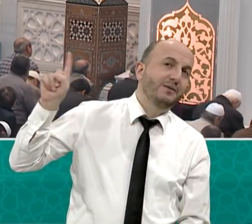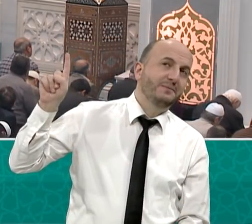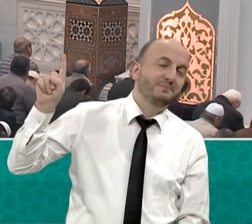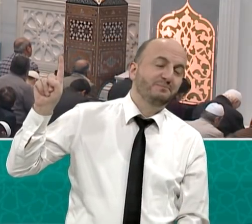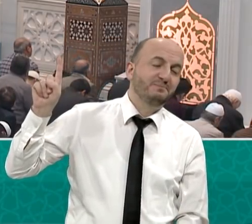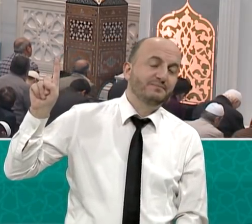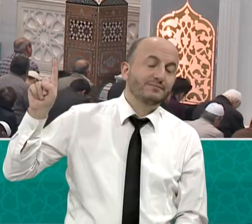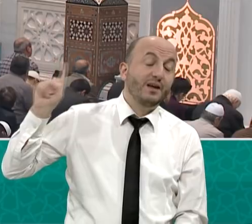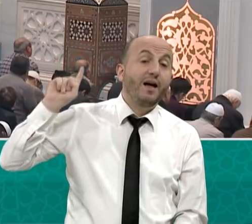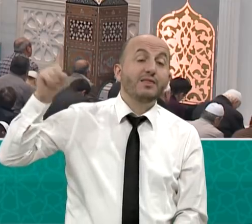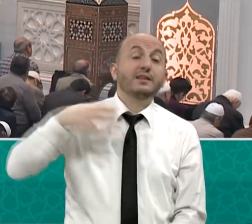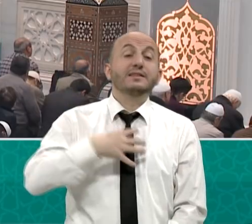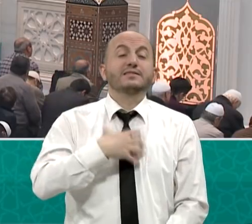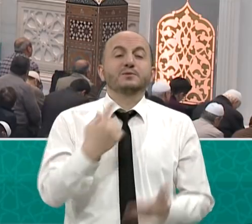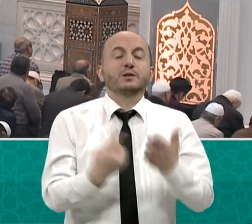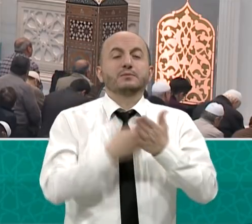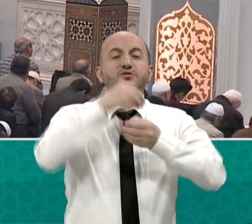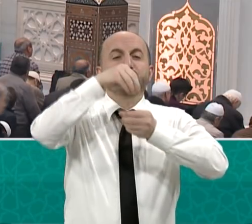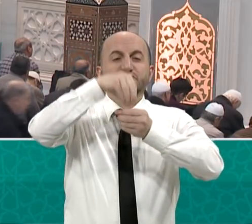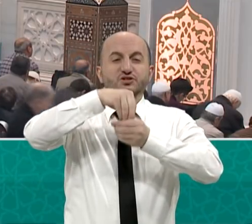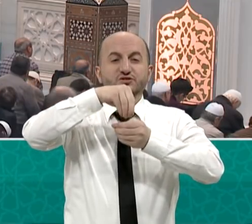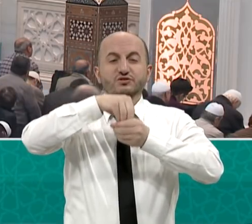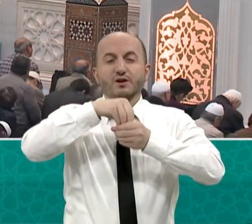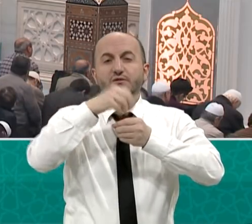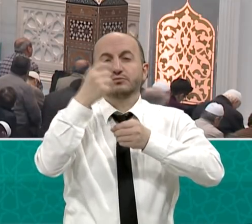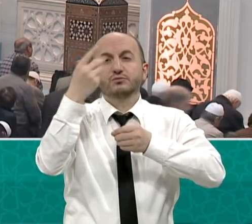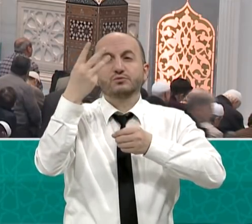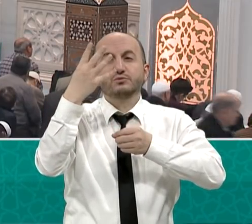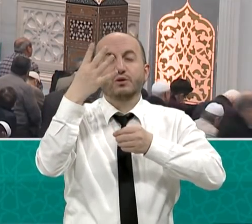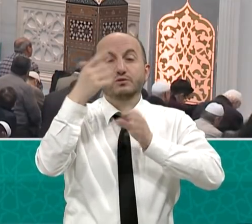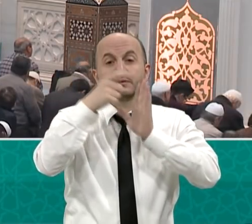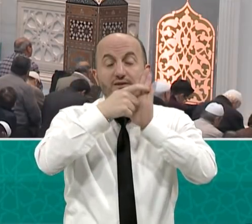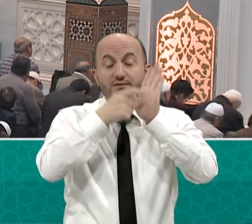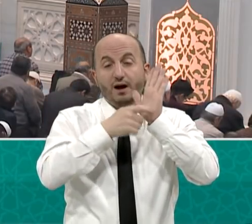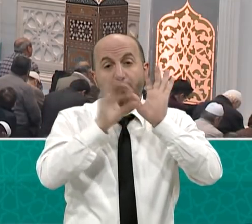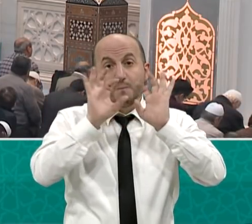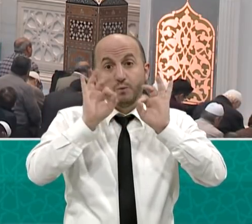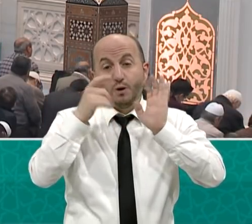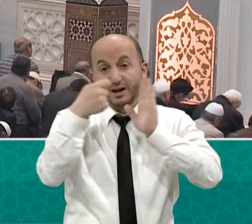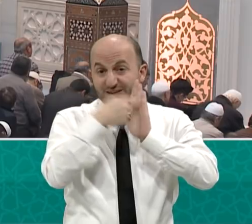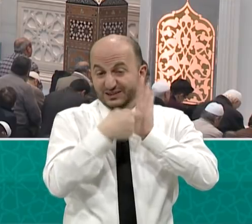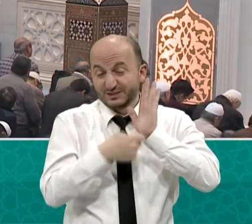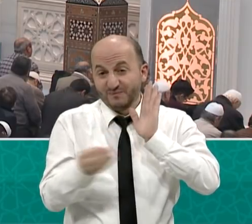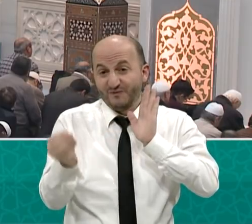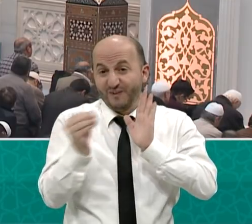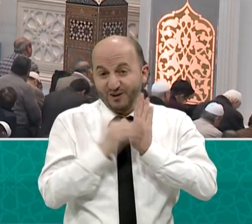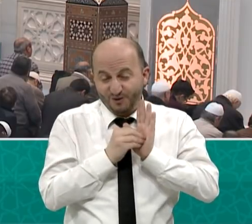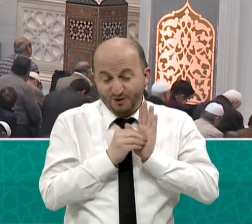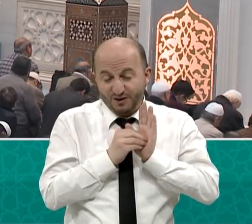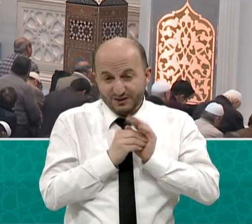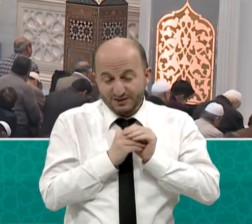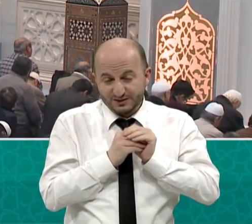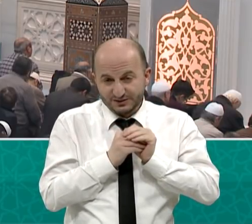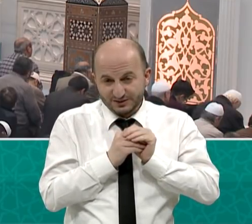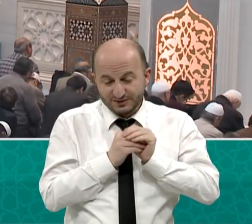Mevla kendisini Kur'an-ı Kerim'inde 3-4 ayette bu şekilde isimlendiriyor. Ve rahmeti